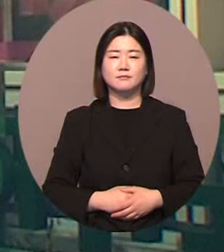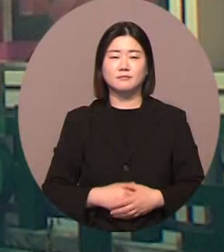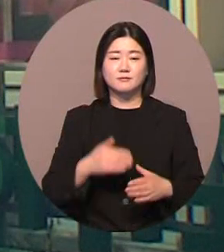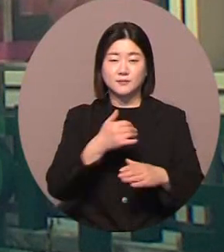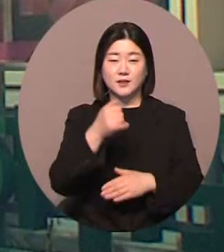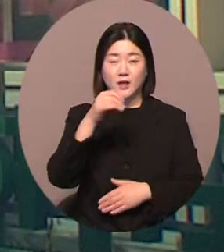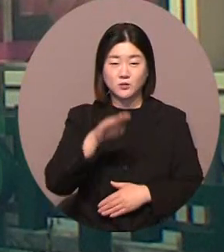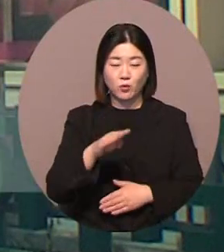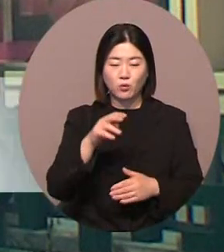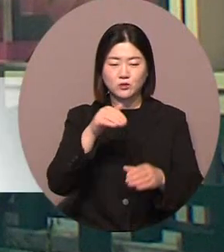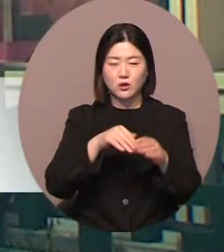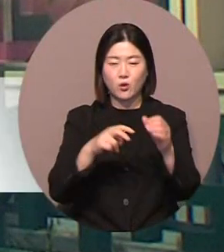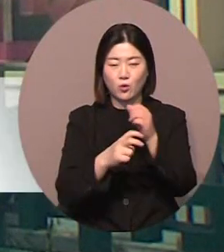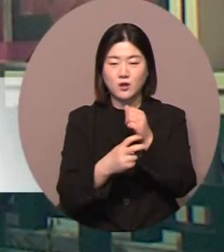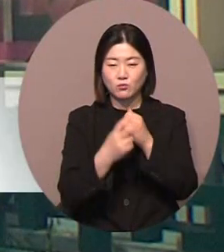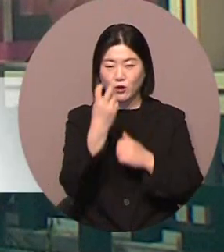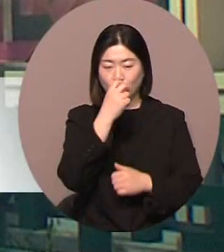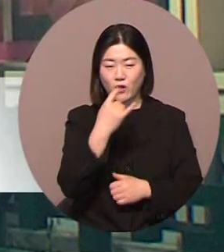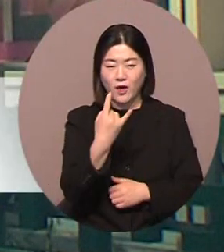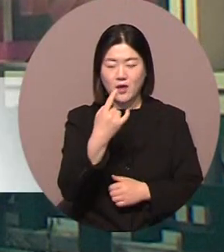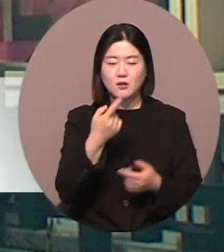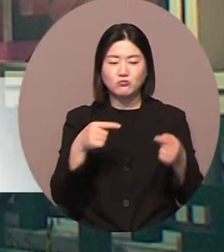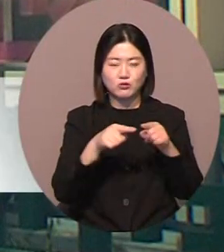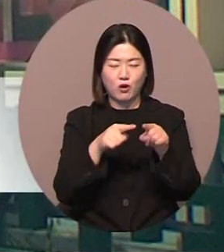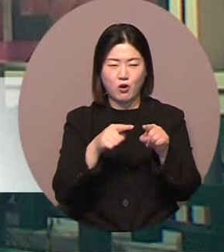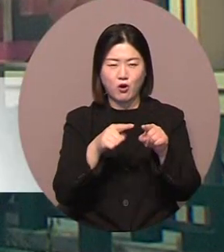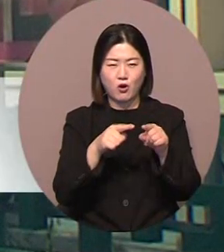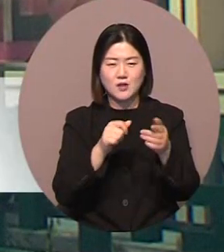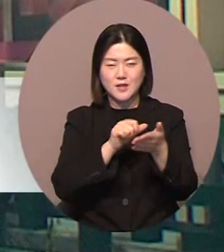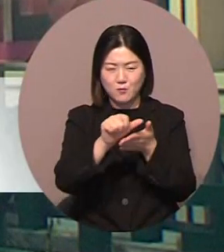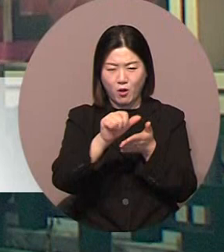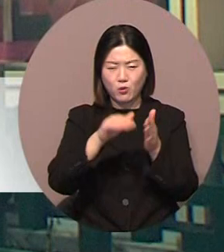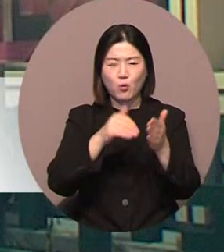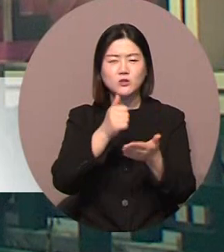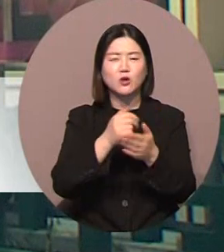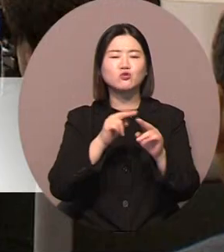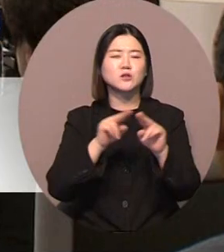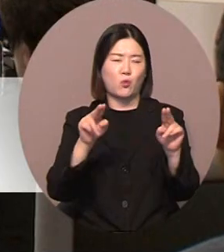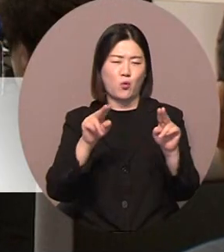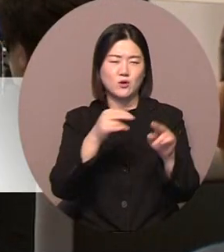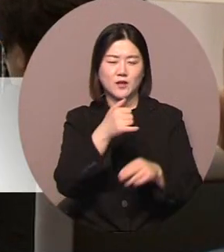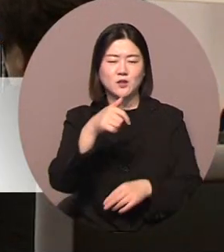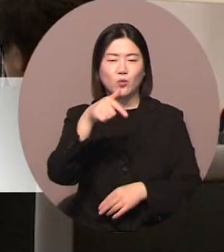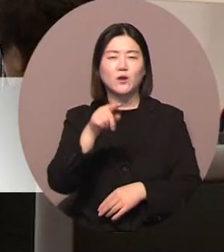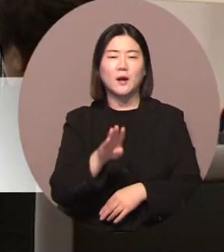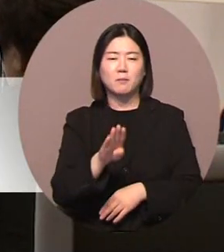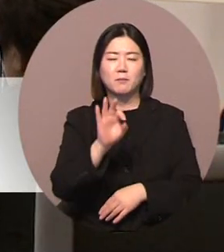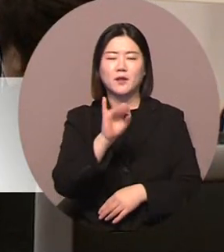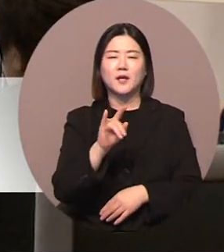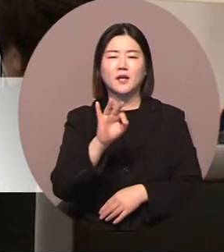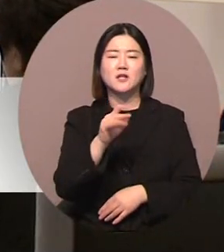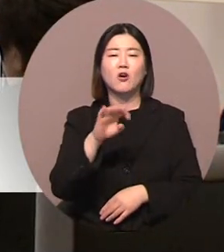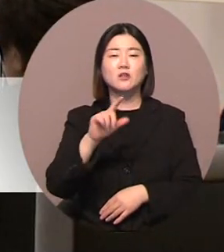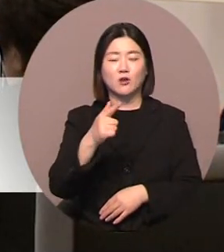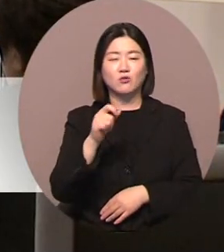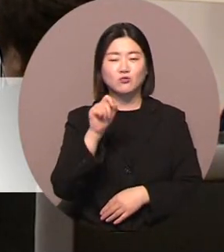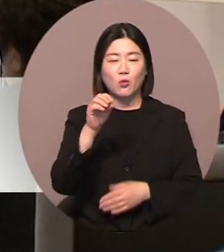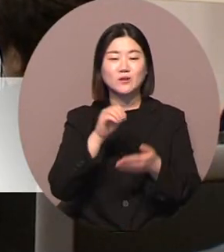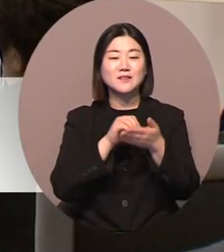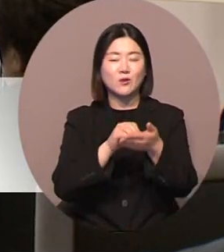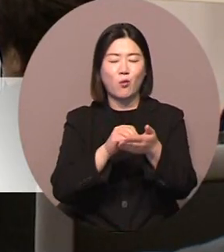세종시 선거 관리위원회가 더불어민주당이 재명 공천 취소 결정을 내린 세종갑 이영선 후보